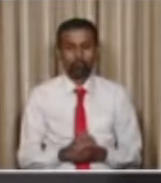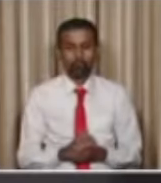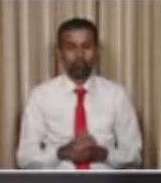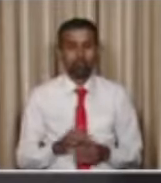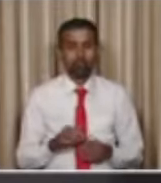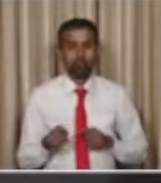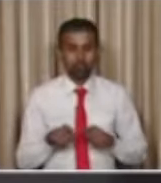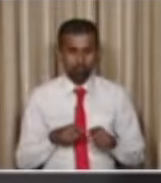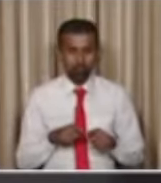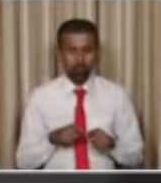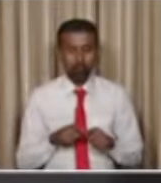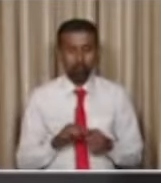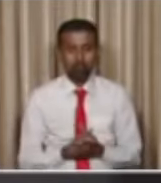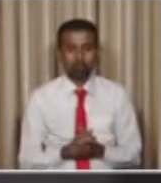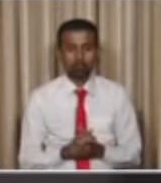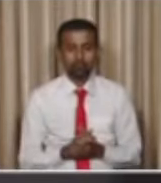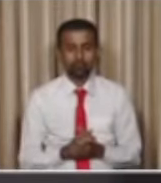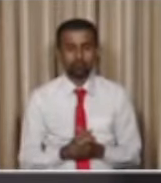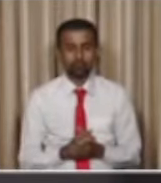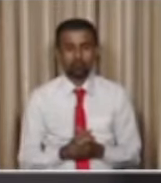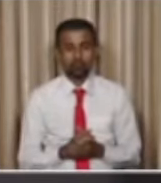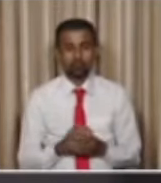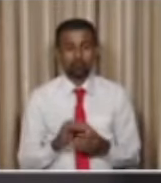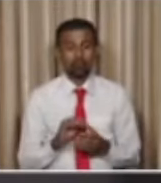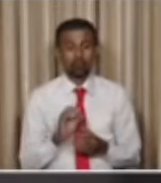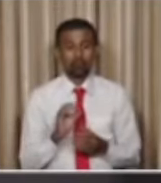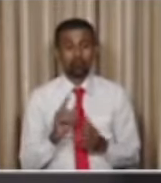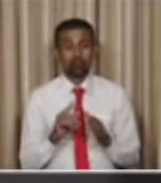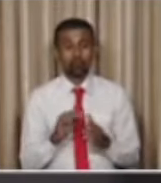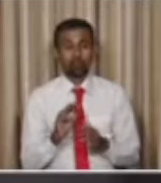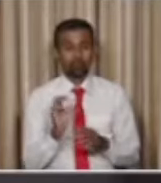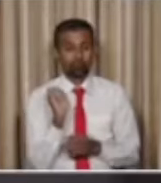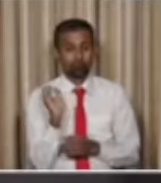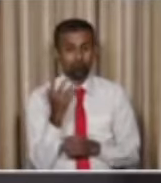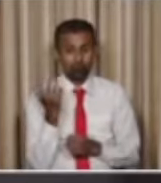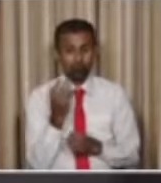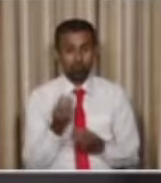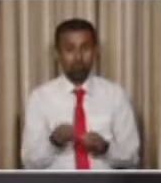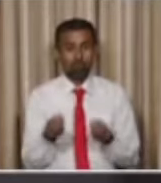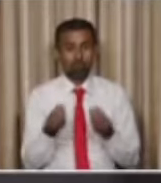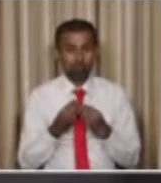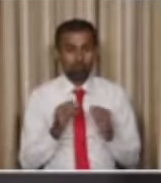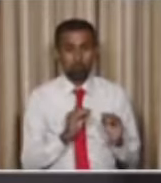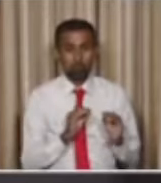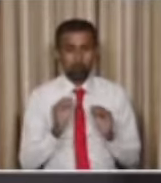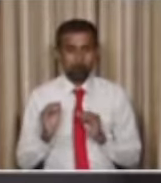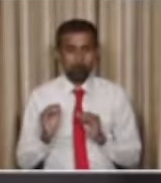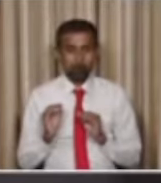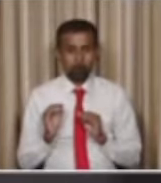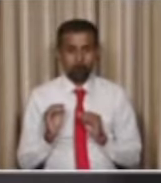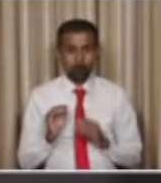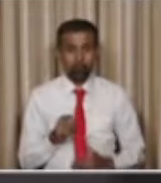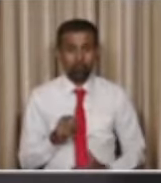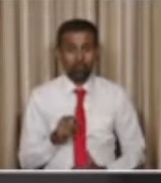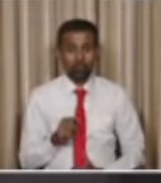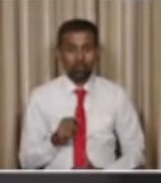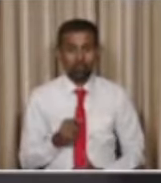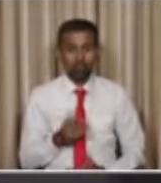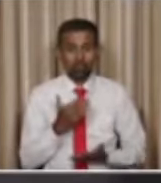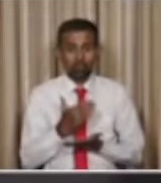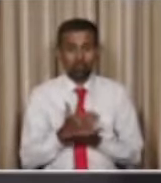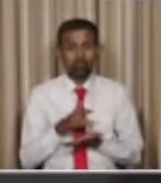ವಗೆ ಮತಕ್ಕರನ್ನ ಓಣಿ ಸುವಸರಿಯ ಮೇರಟಟ ಹಂದುನ್ಲಾ ದುನ್ನಟ ಪಸ್ಸೆ ಏ ಸುವಸರಿಯ ನವತ್ತಗನ್ನ ತನಕ್